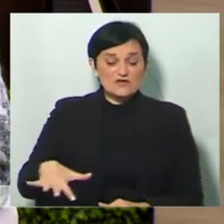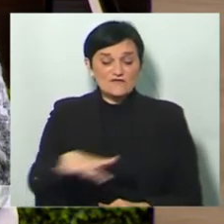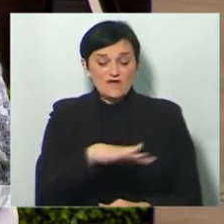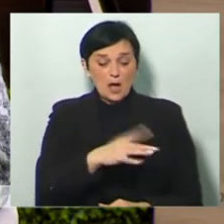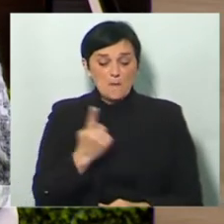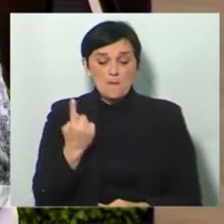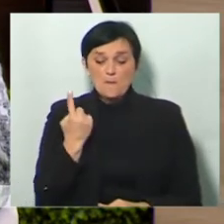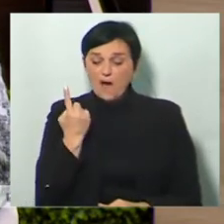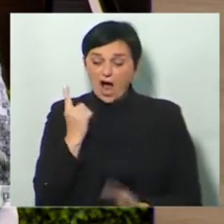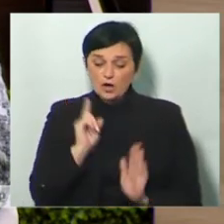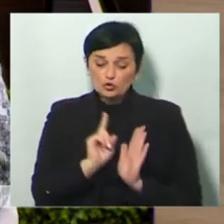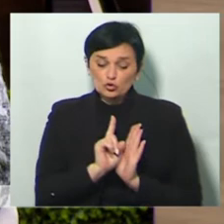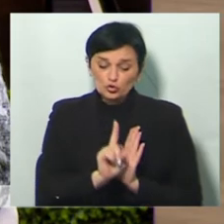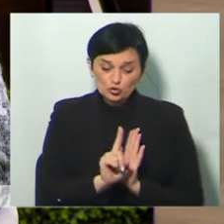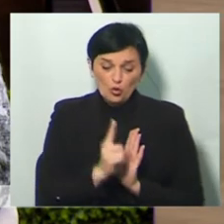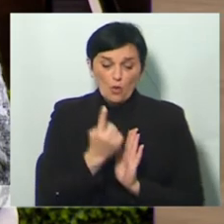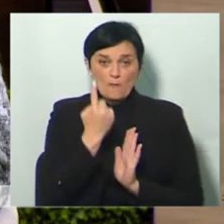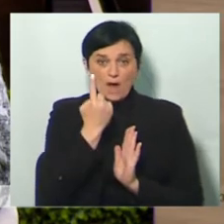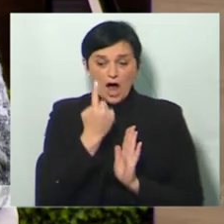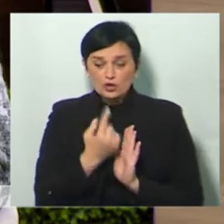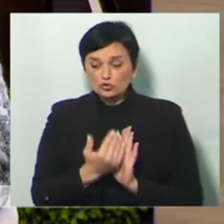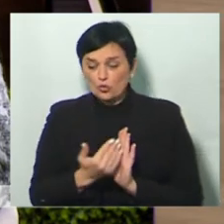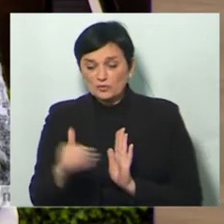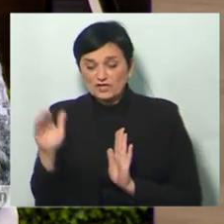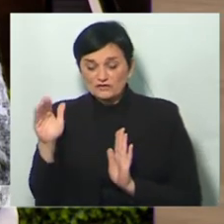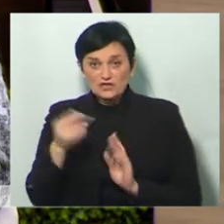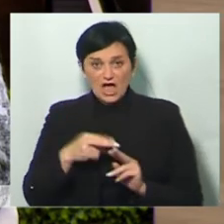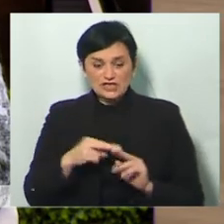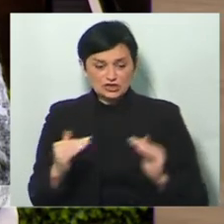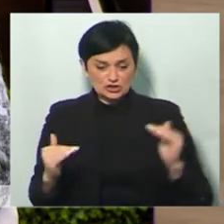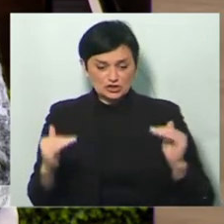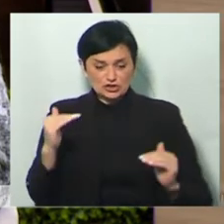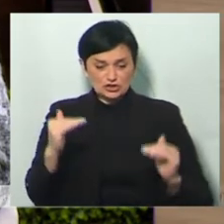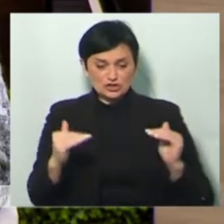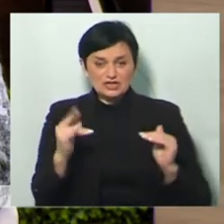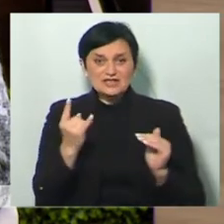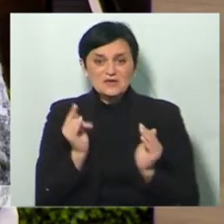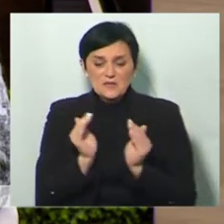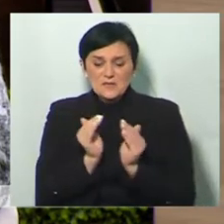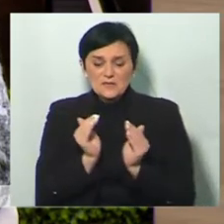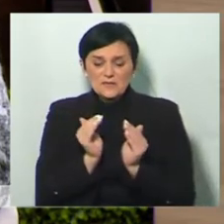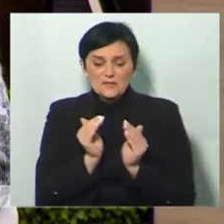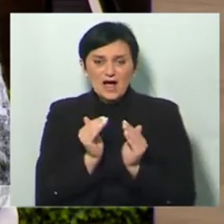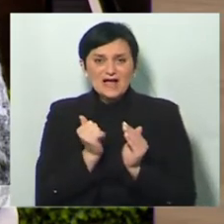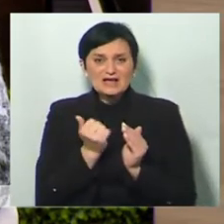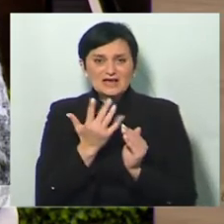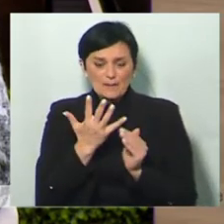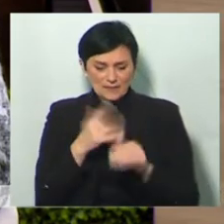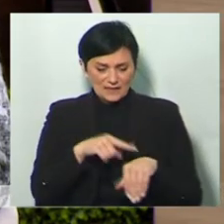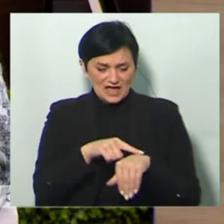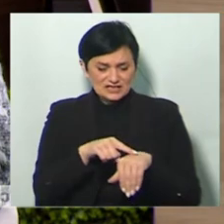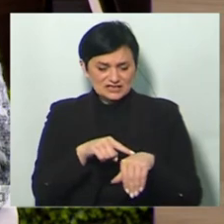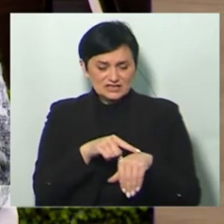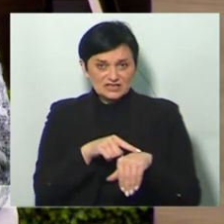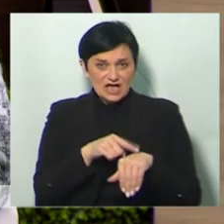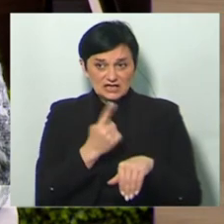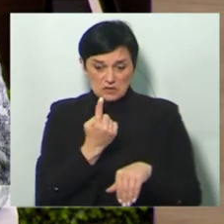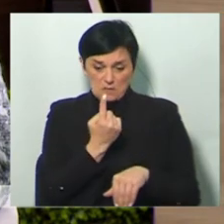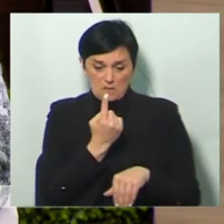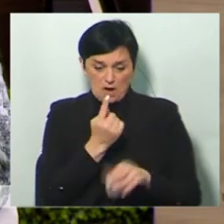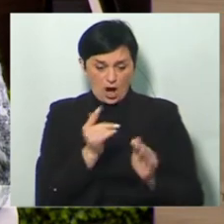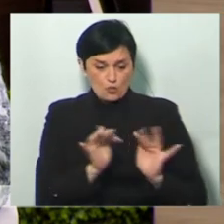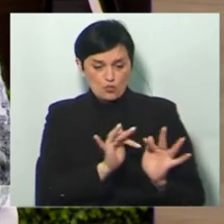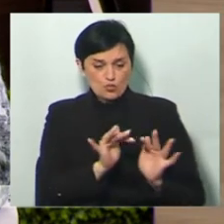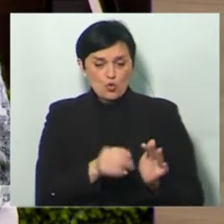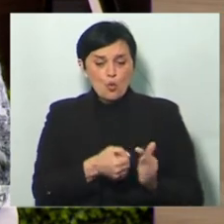მივდივართ. Ესეც ყველაფერი შედარებითია. Ის პატარა რომელიც მოდის მარტო, სულ რამოდენიმე საათია შეიძლება მარტო იმ პროცესში